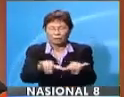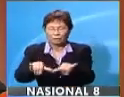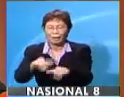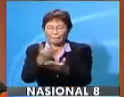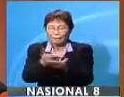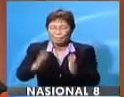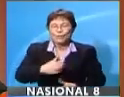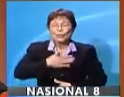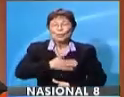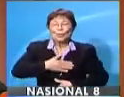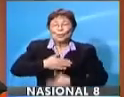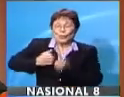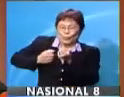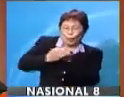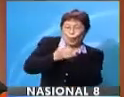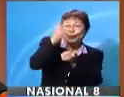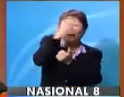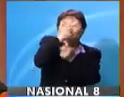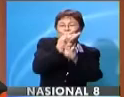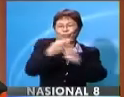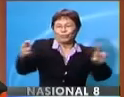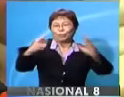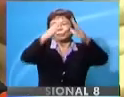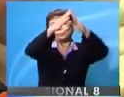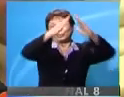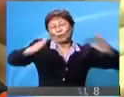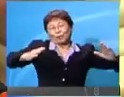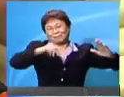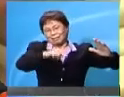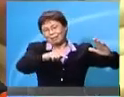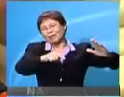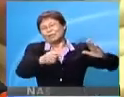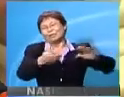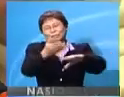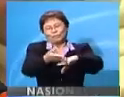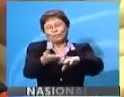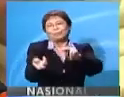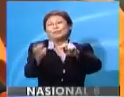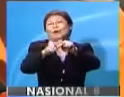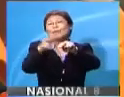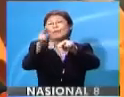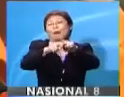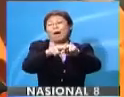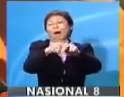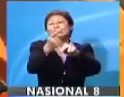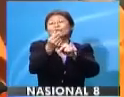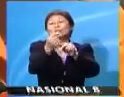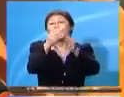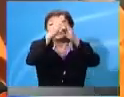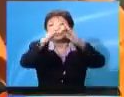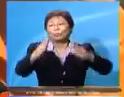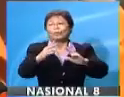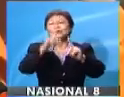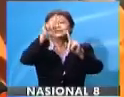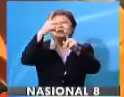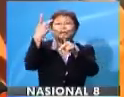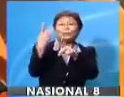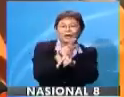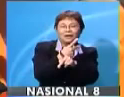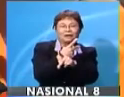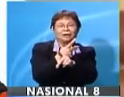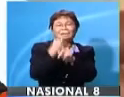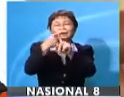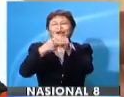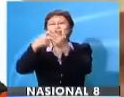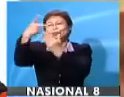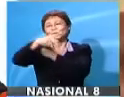nikmati hasil sumbangan kerajaan dalam menyediakan perumahan yang memberi penambahan nilai hartanah yang sekali ganda dari projek lain di Lembah